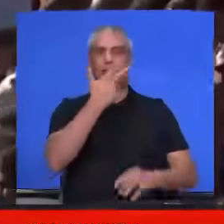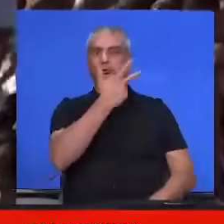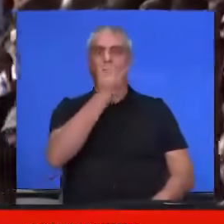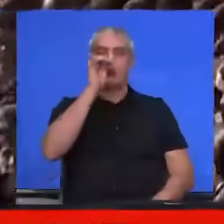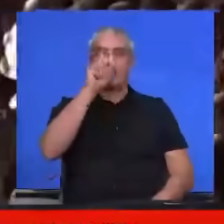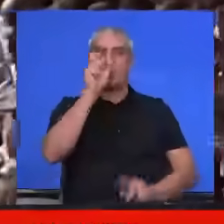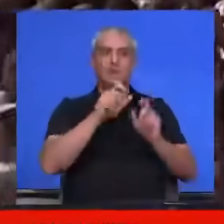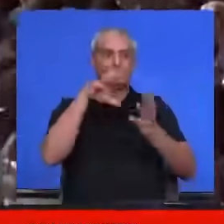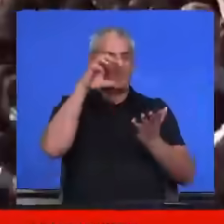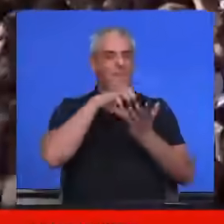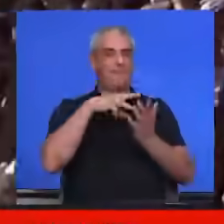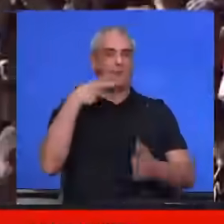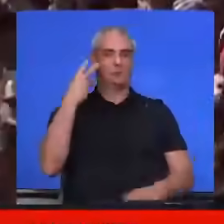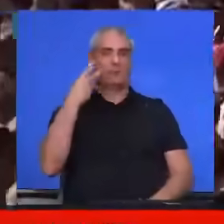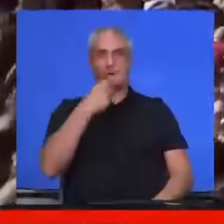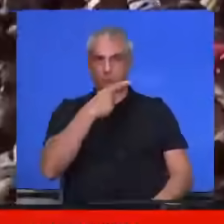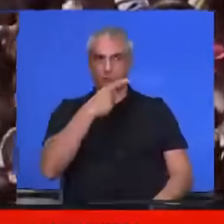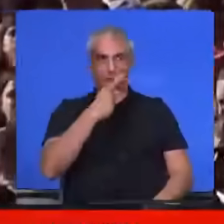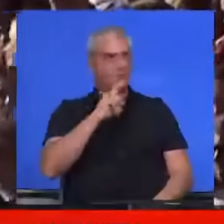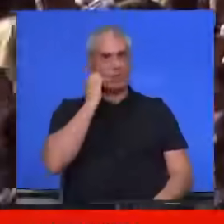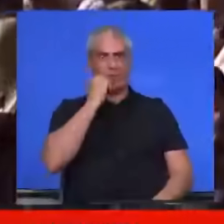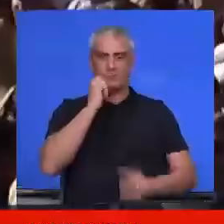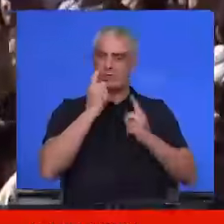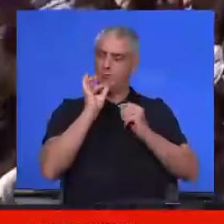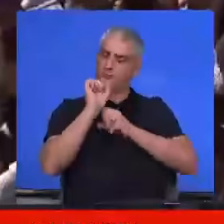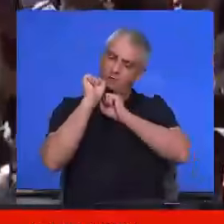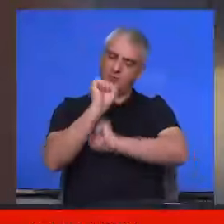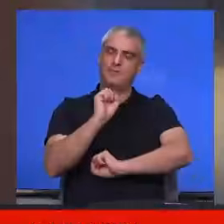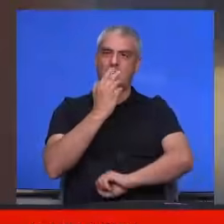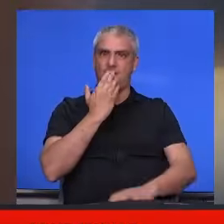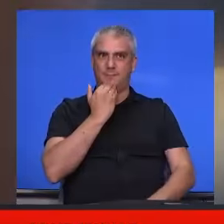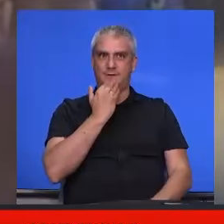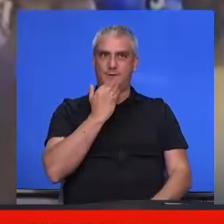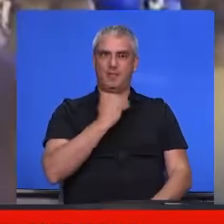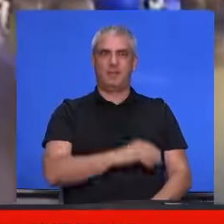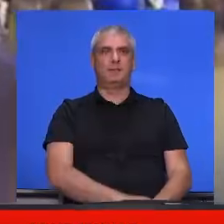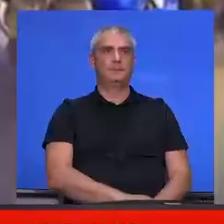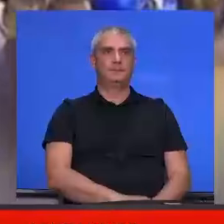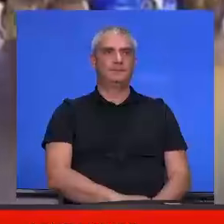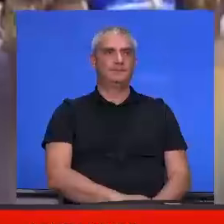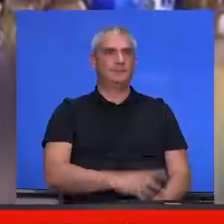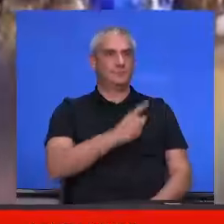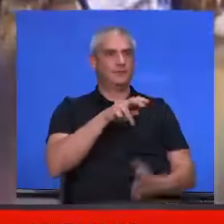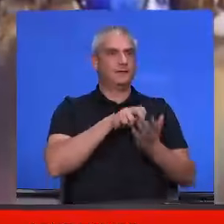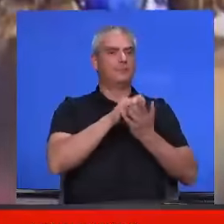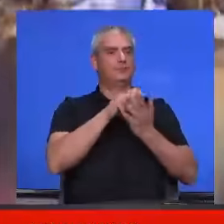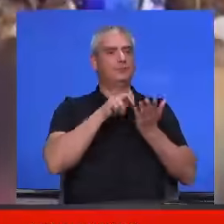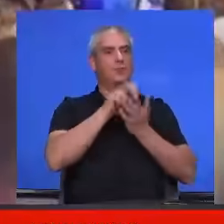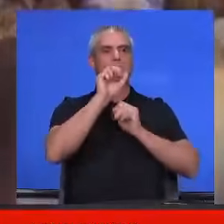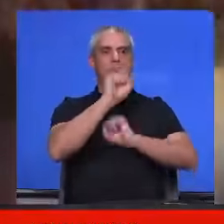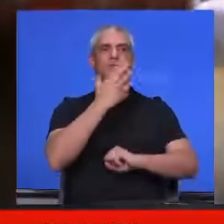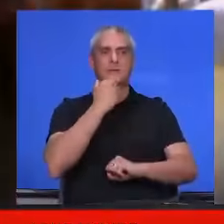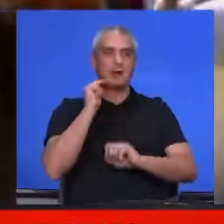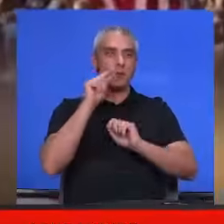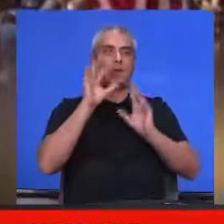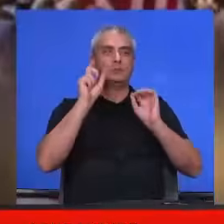במרכז וושינגטון, ולא בכל יום זה קורה כדי להביע תמיכה בישראל. An event called March for Israel drew tens of thousands to